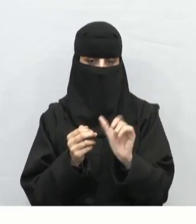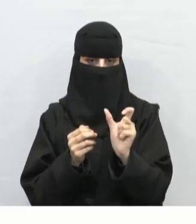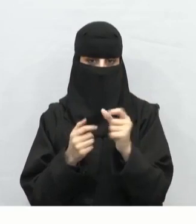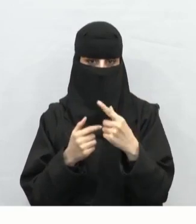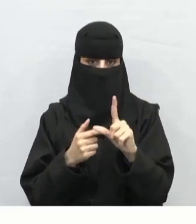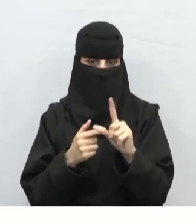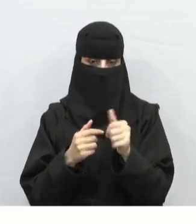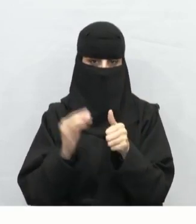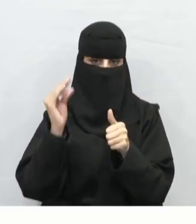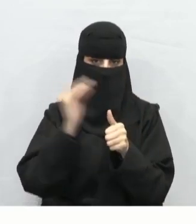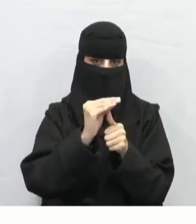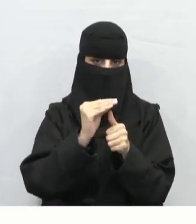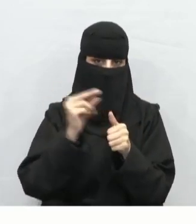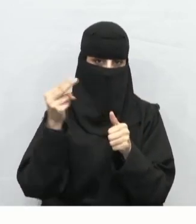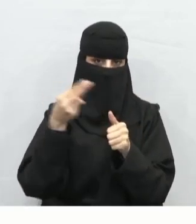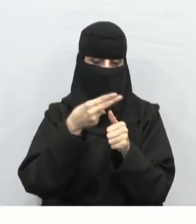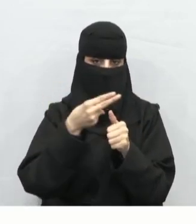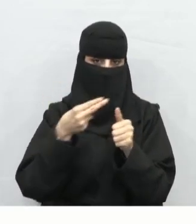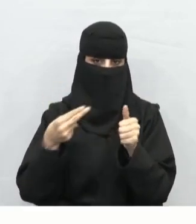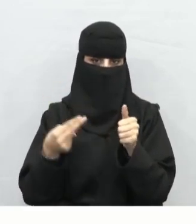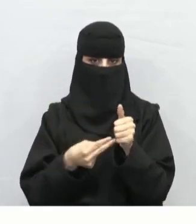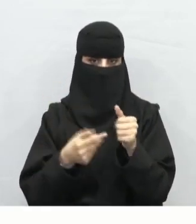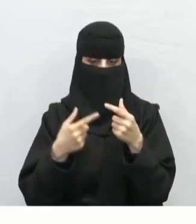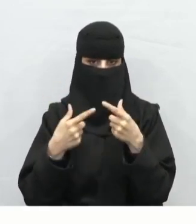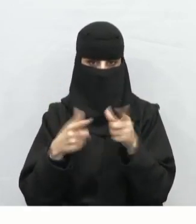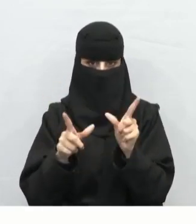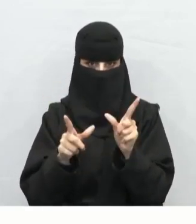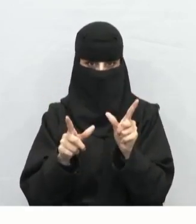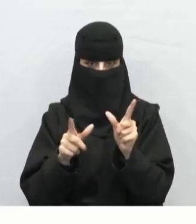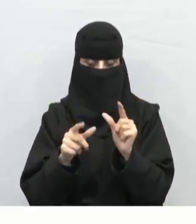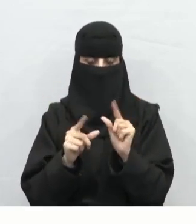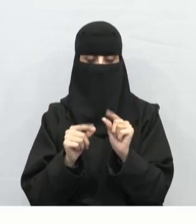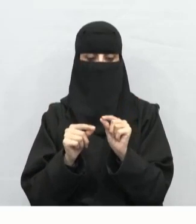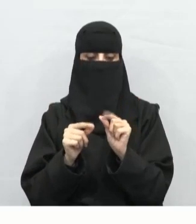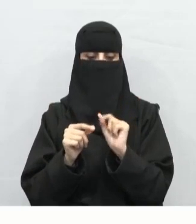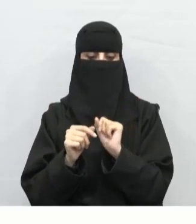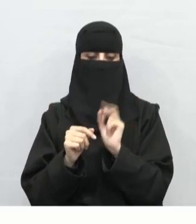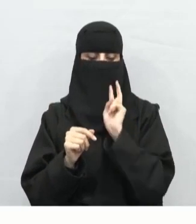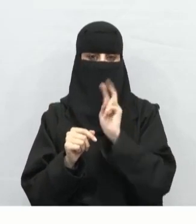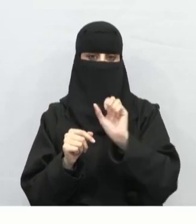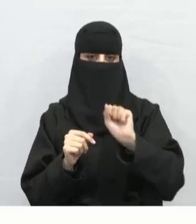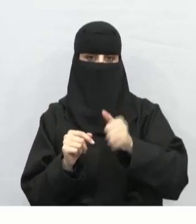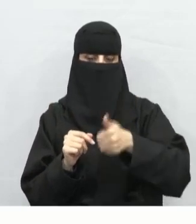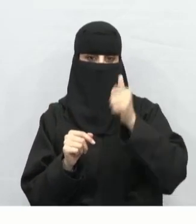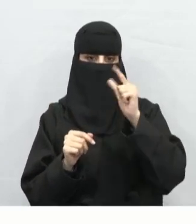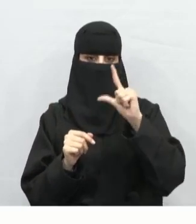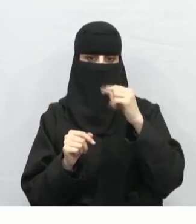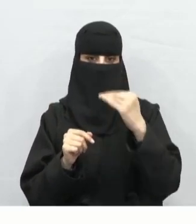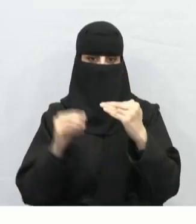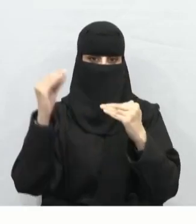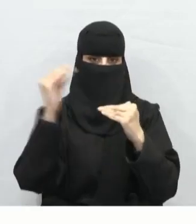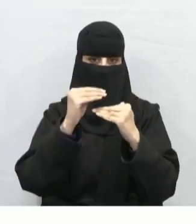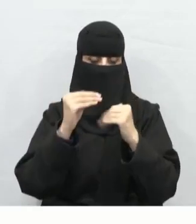هنا احسنتم في التنوين تنوين الضم والتنوين بالفتح في بعض الكلمات هنا